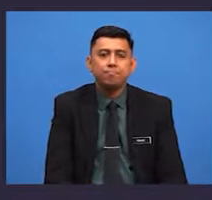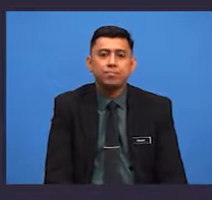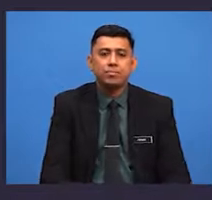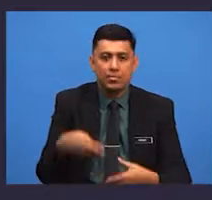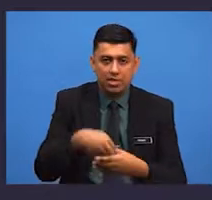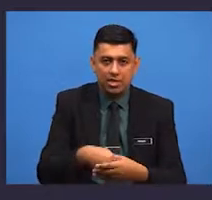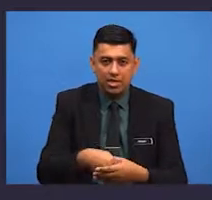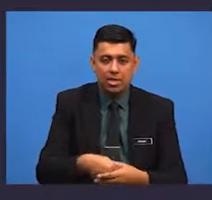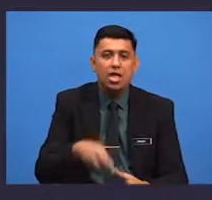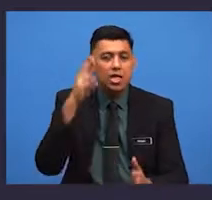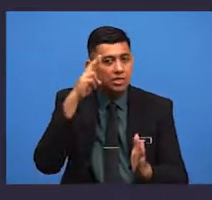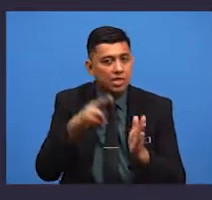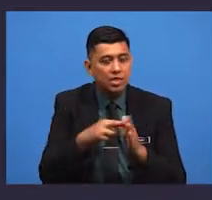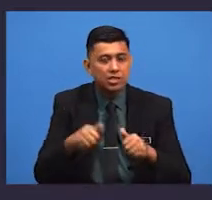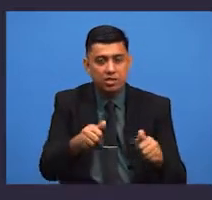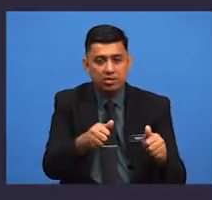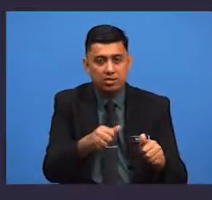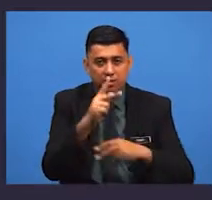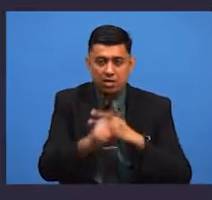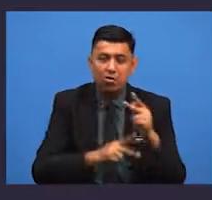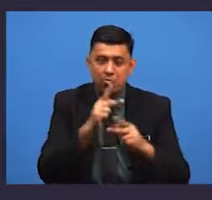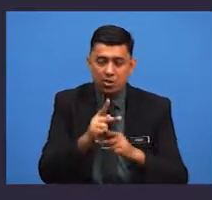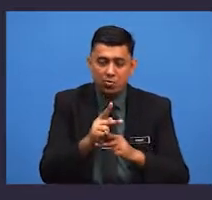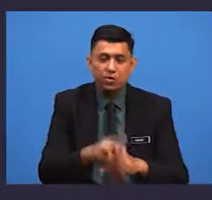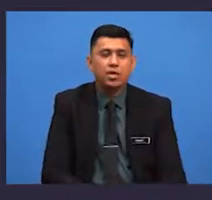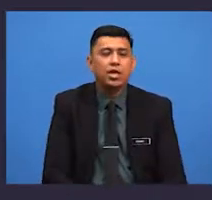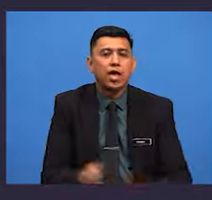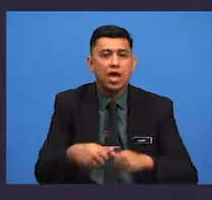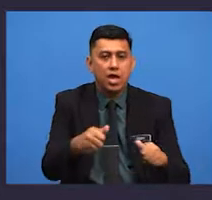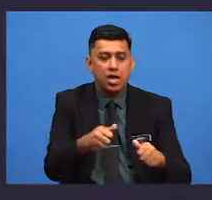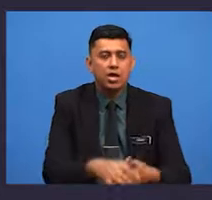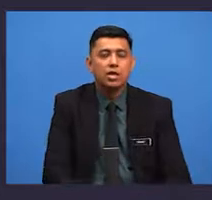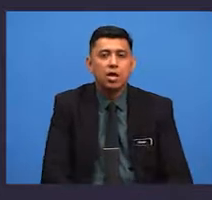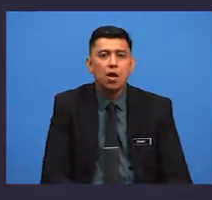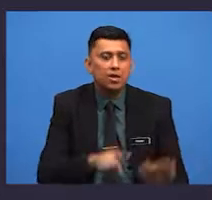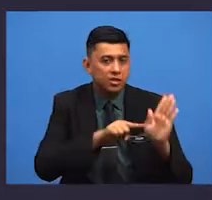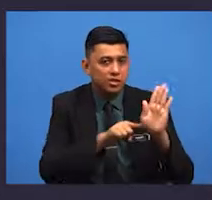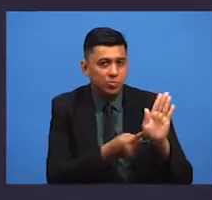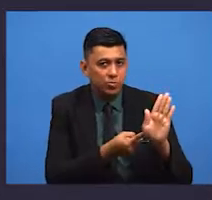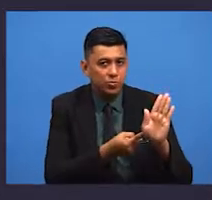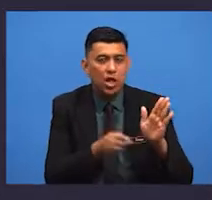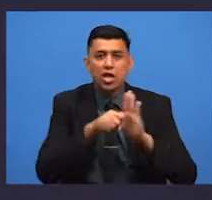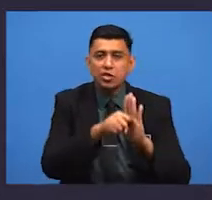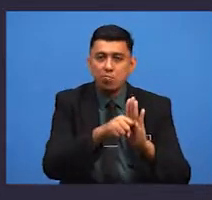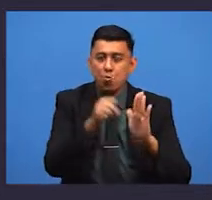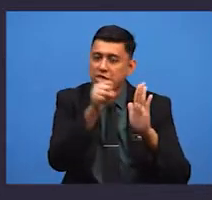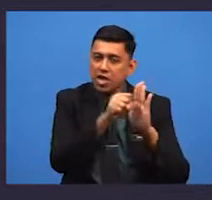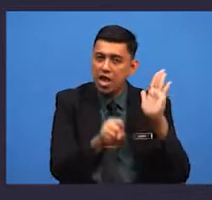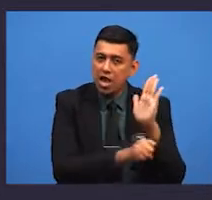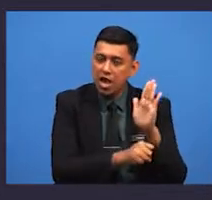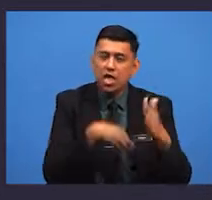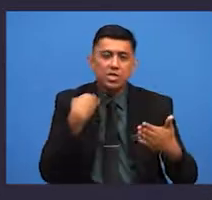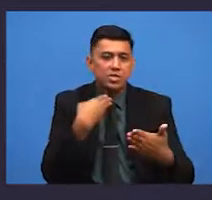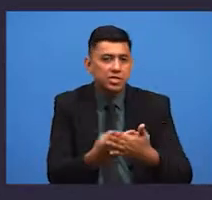Dalam carta alir, proses ulangan berlaku bermula dari simbol syarat